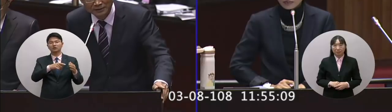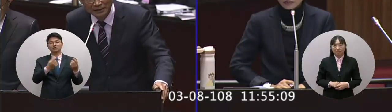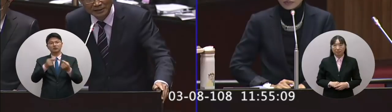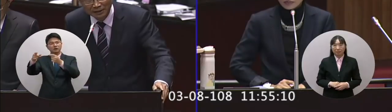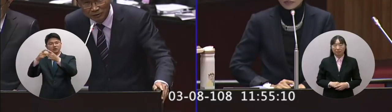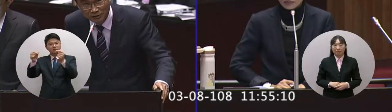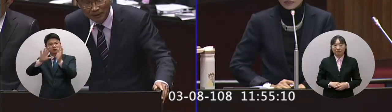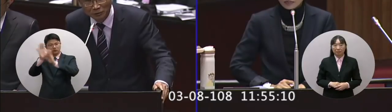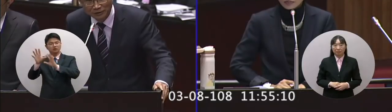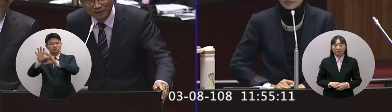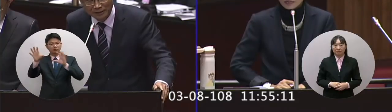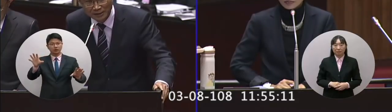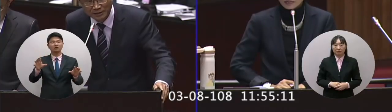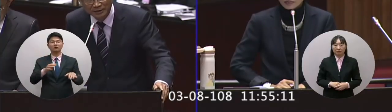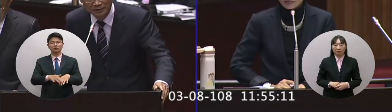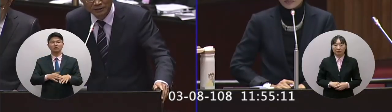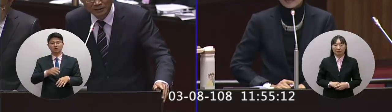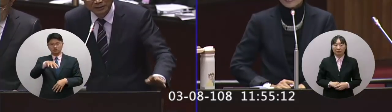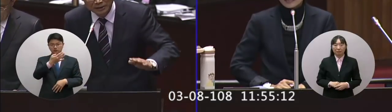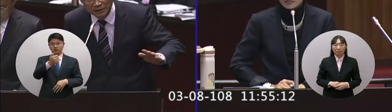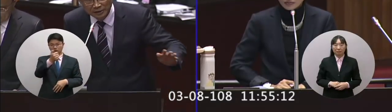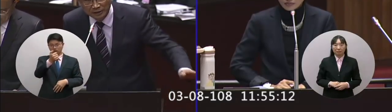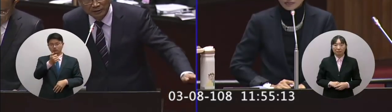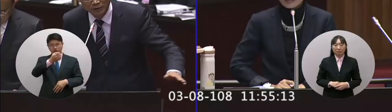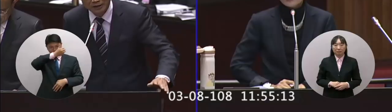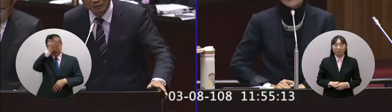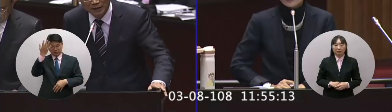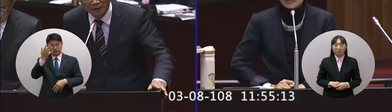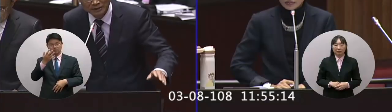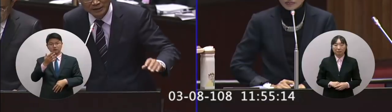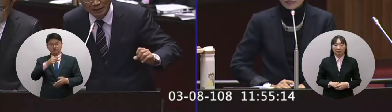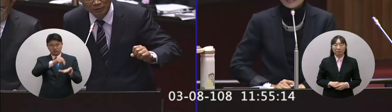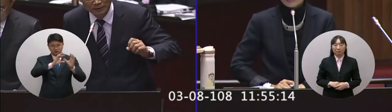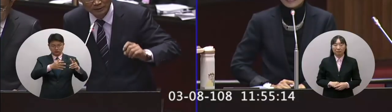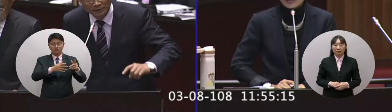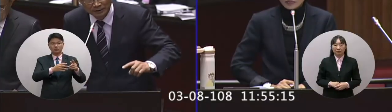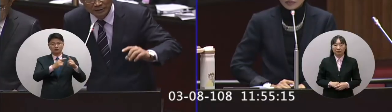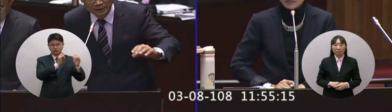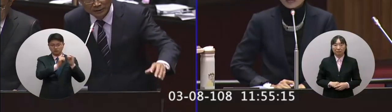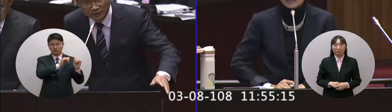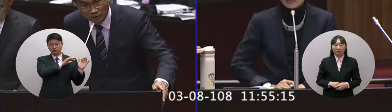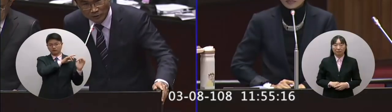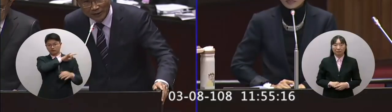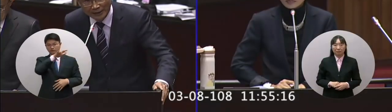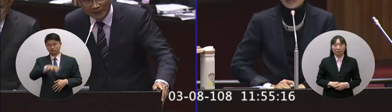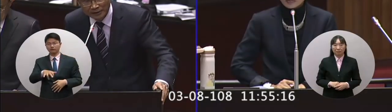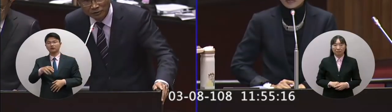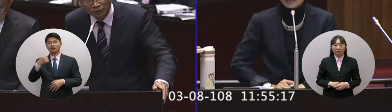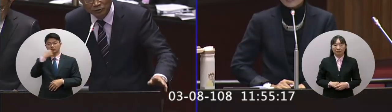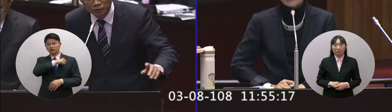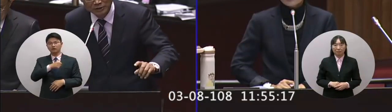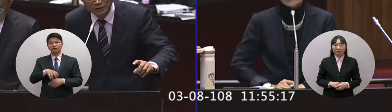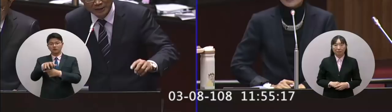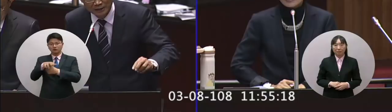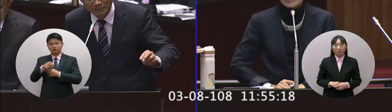本的方式，它有450个年轻的印尼的会到台湾，先来我们的农业改良